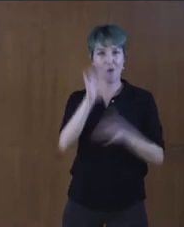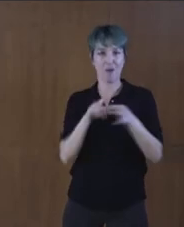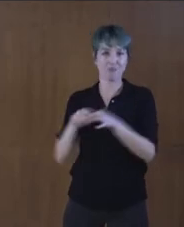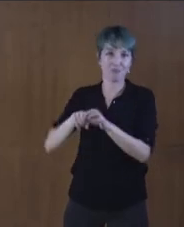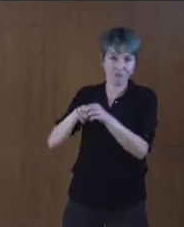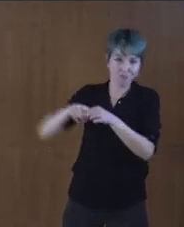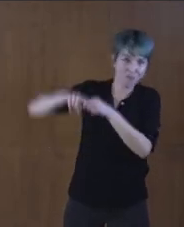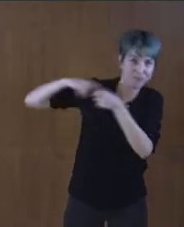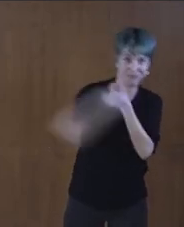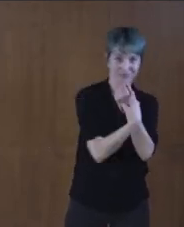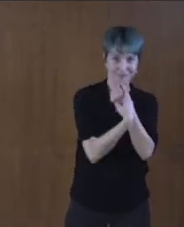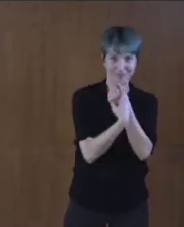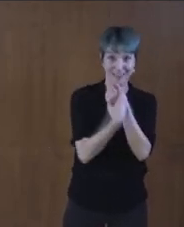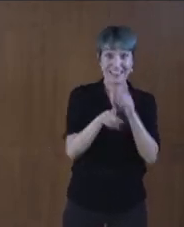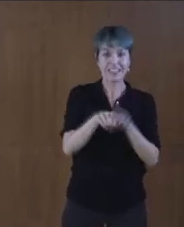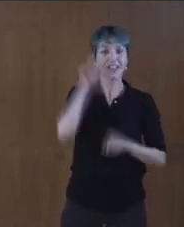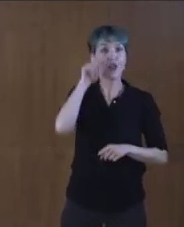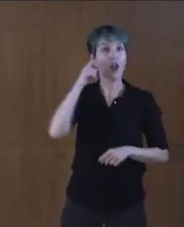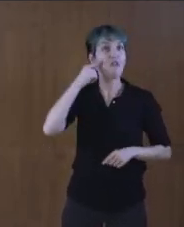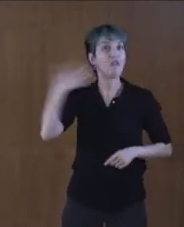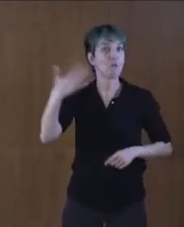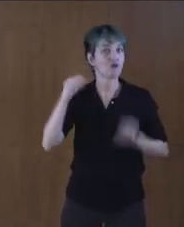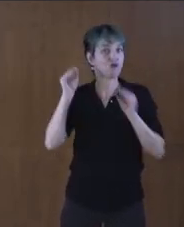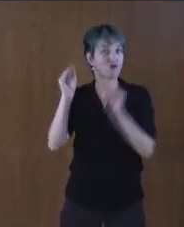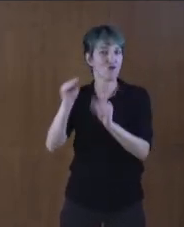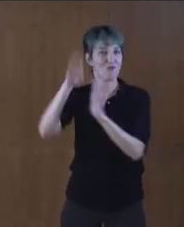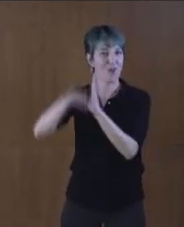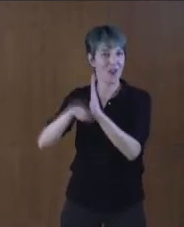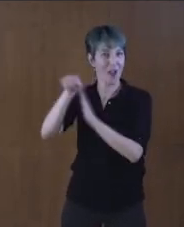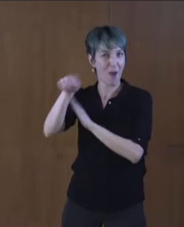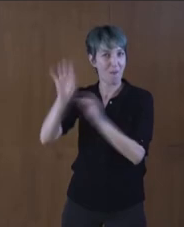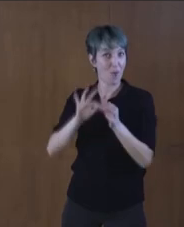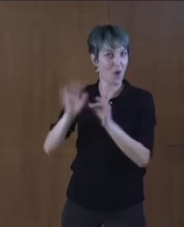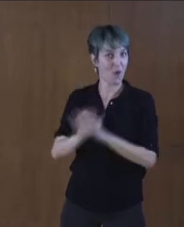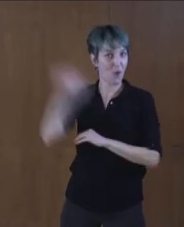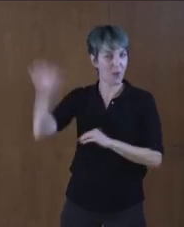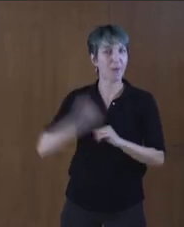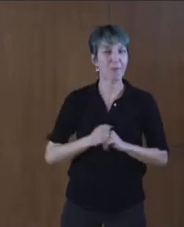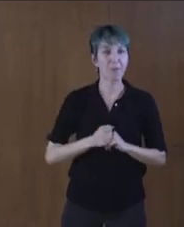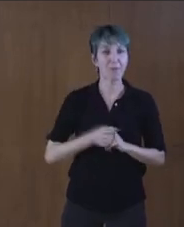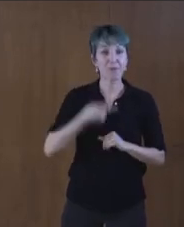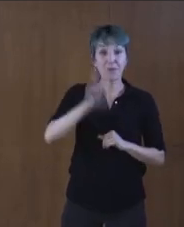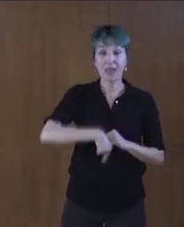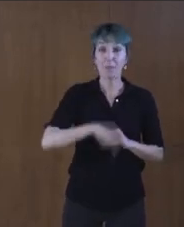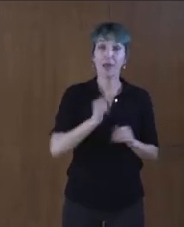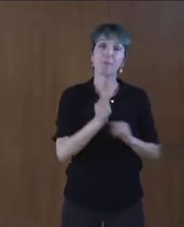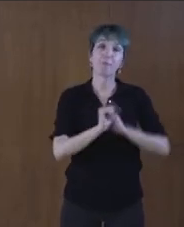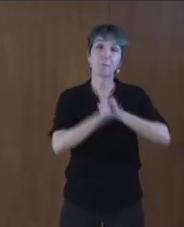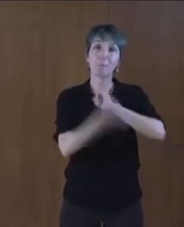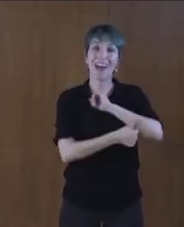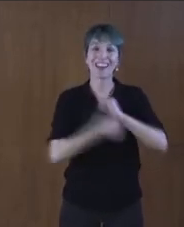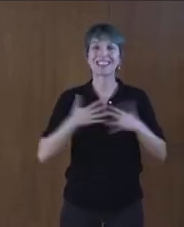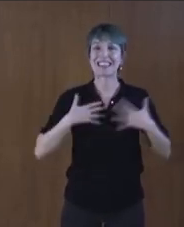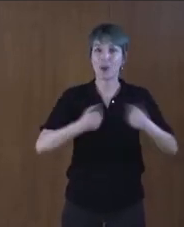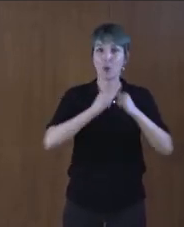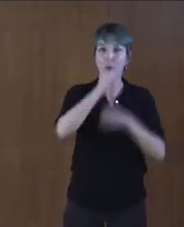primeres del programa, del famós programa de la Unió. Hem signat amb el Parc Salut Mar el conveni que ens permet desplegar